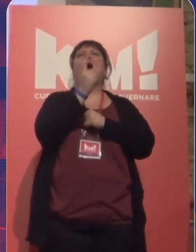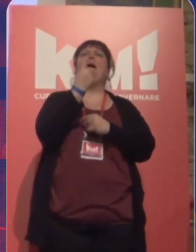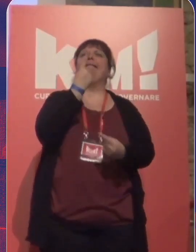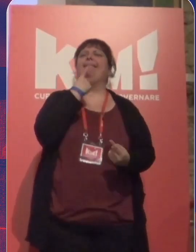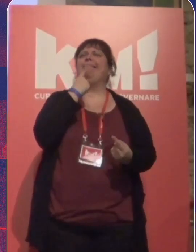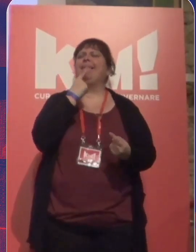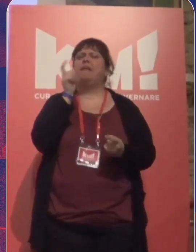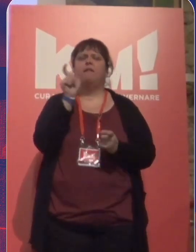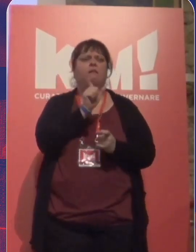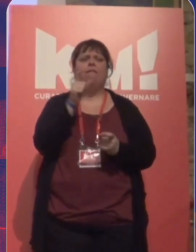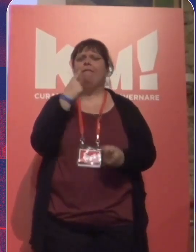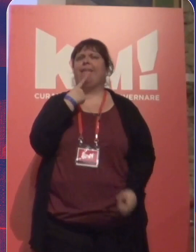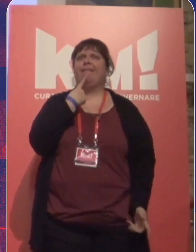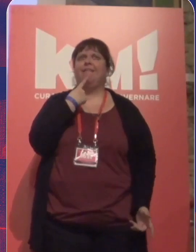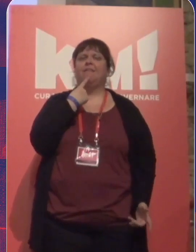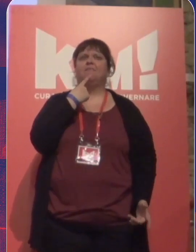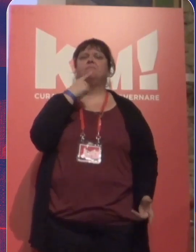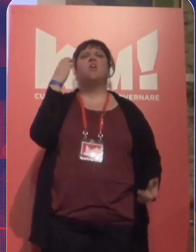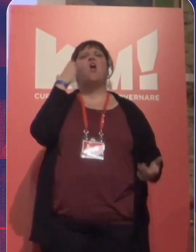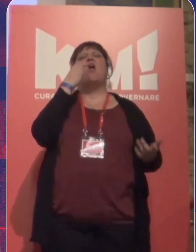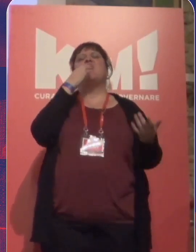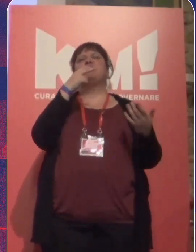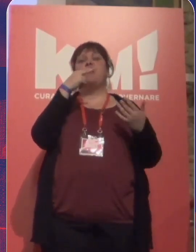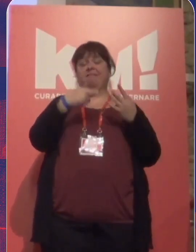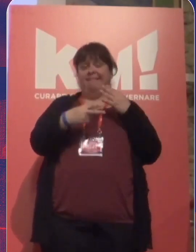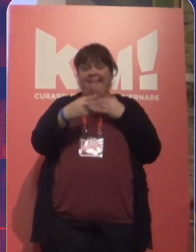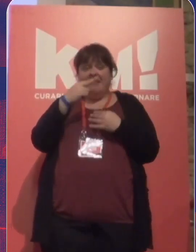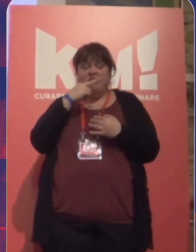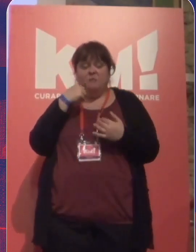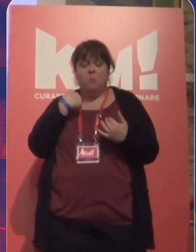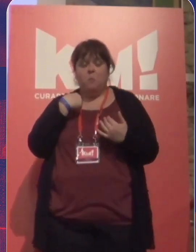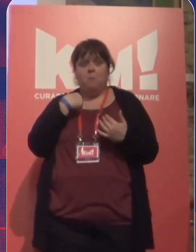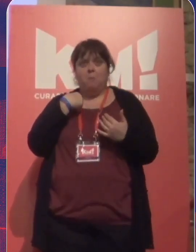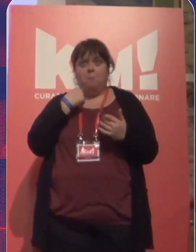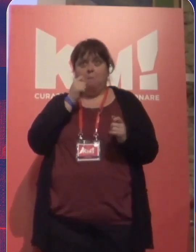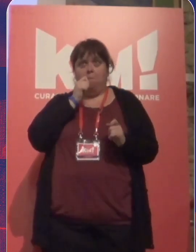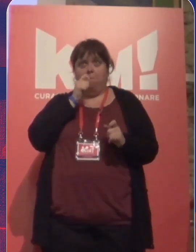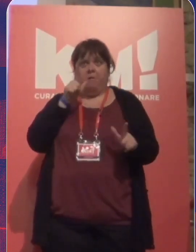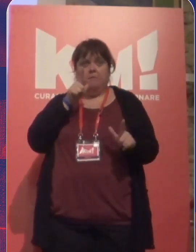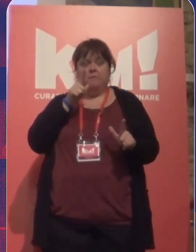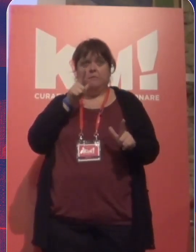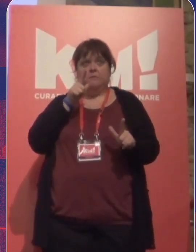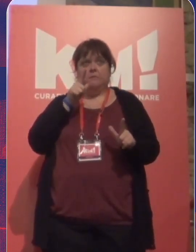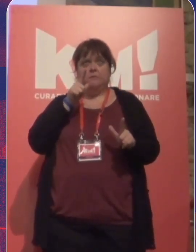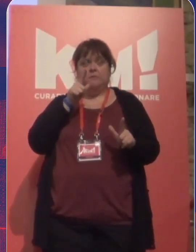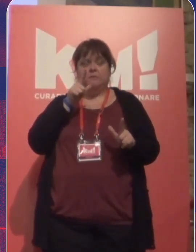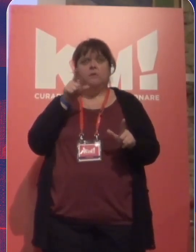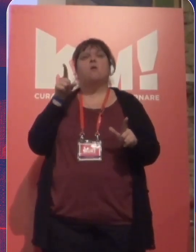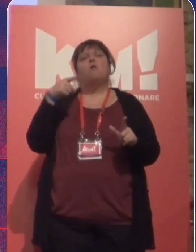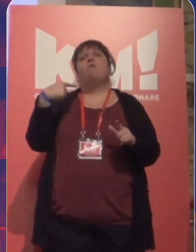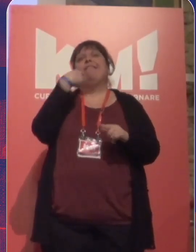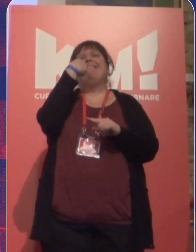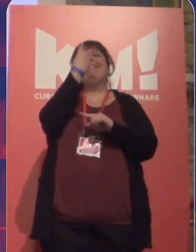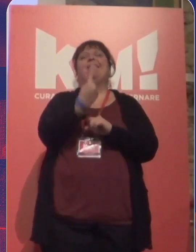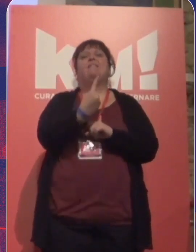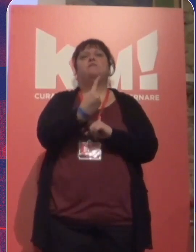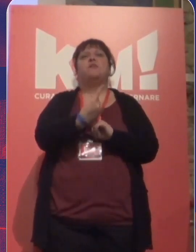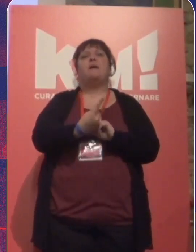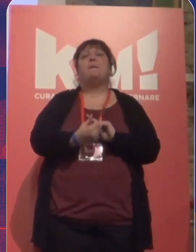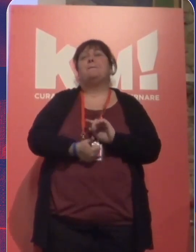abbastanza sconcertante dice il primo c'è il primo vero oggetto